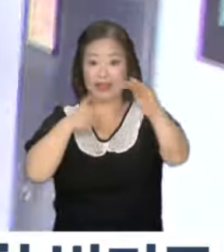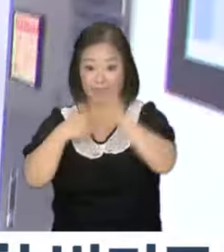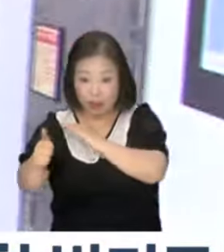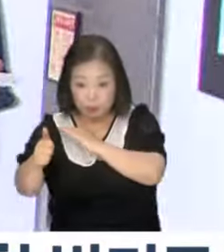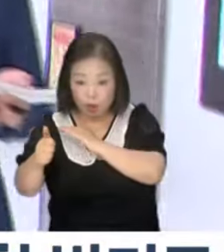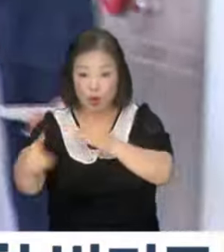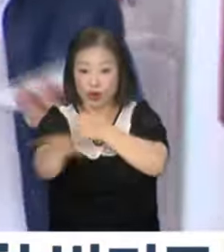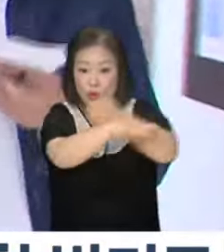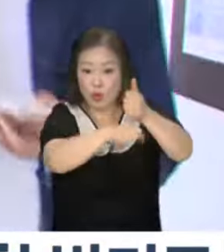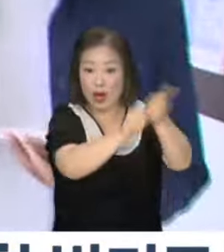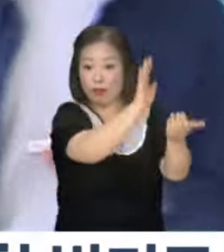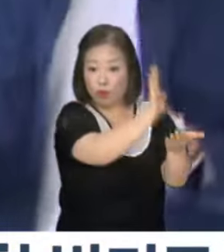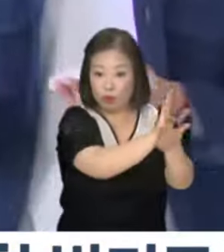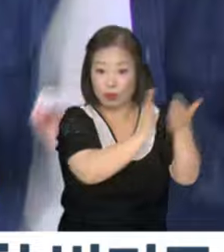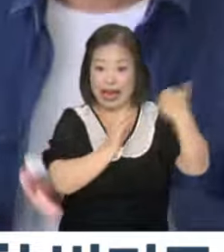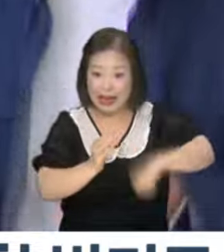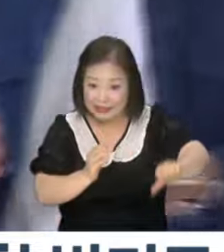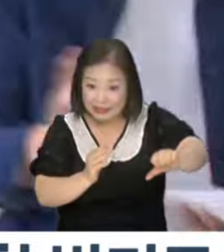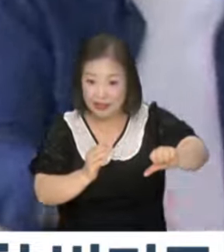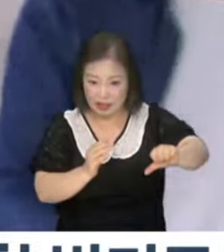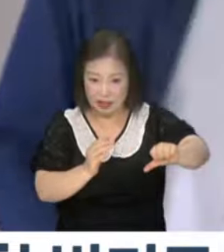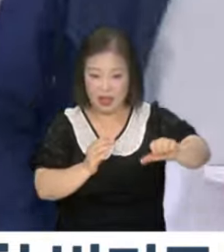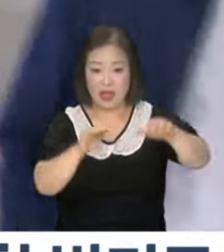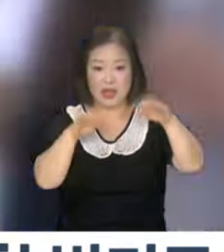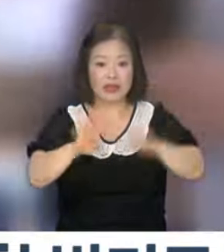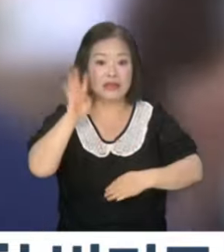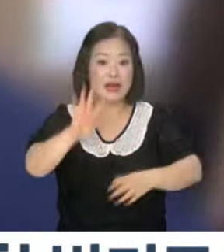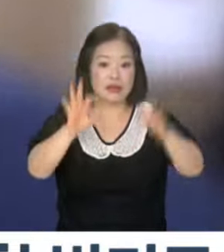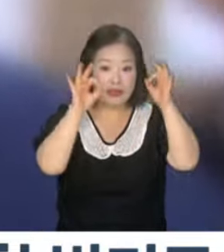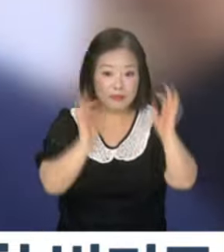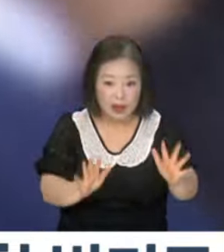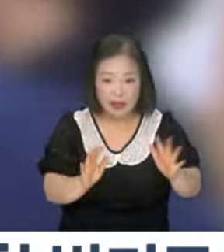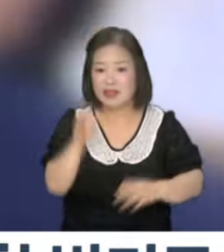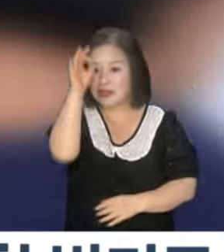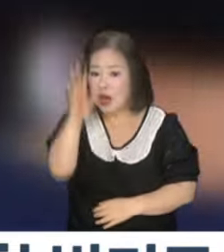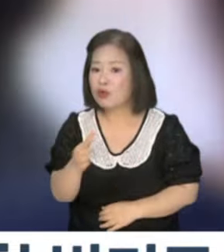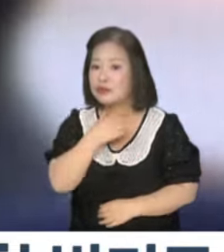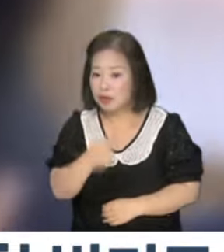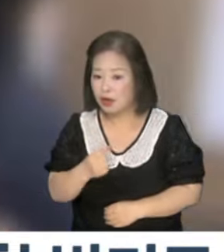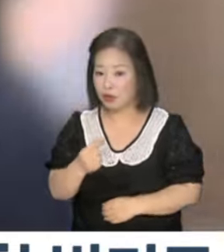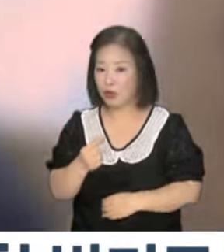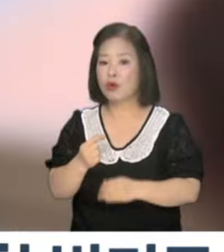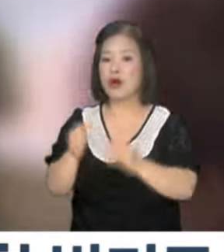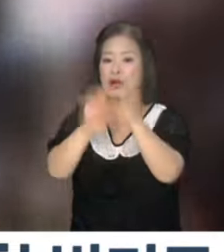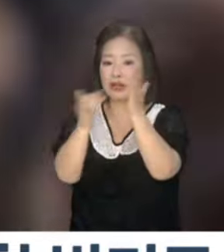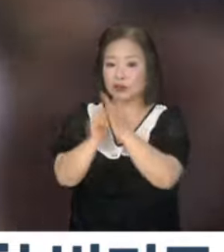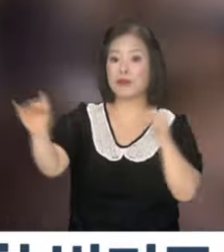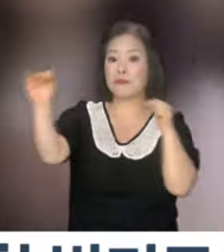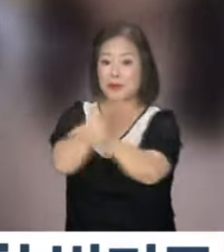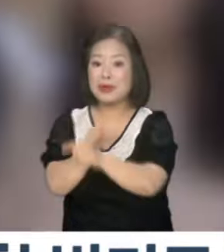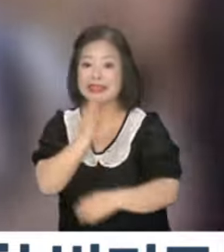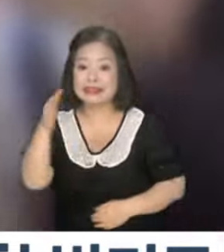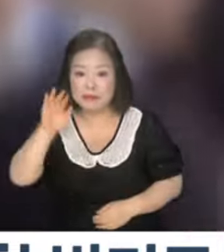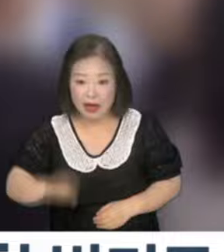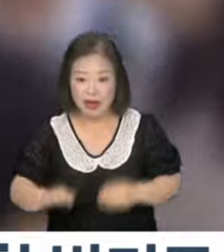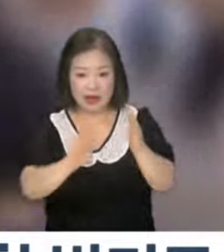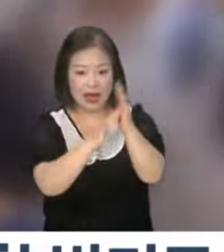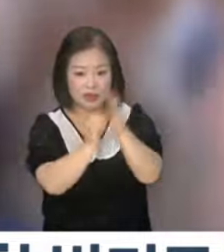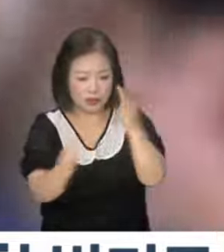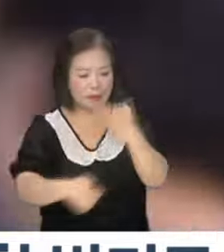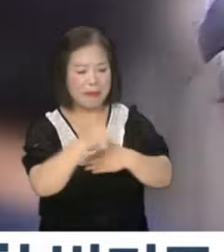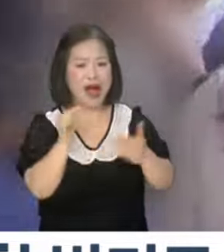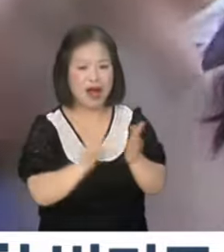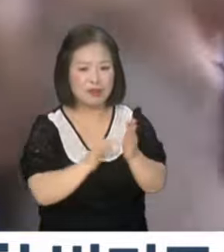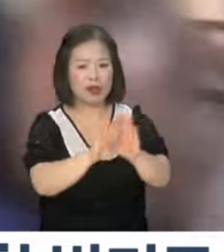회사 총괄본부장인 대표의 아들이 화재 발생 사흘 만에 사과하고 싶다며 유족 대기실을 찾아갔지만 유족들은 선뜻 마음을